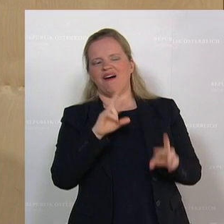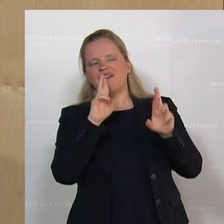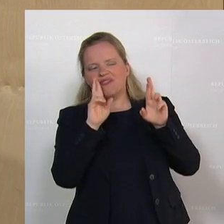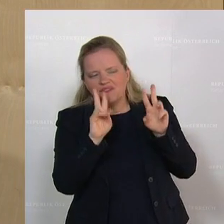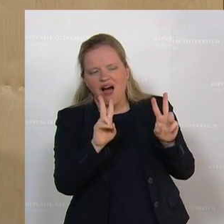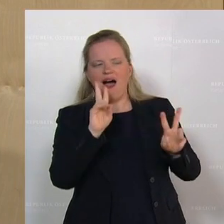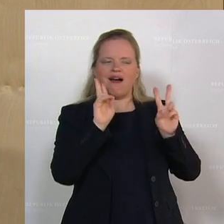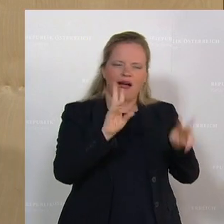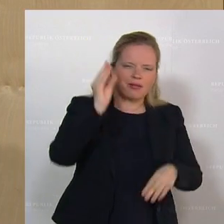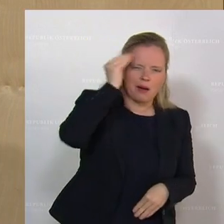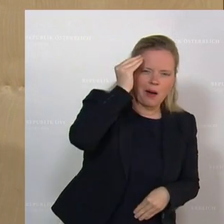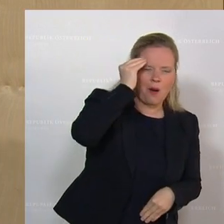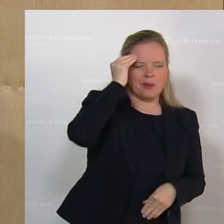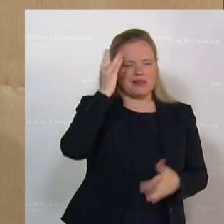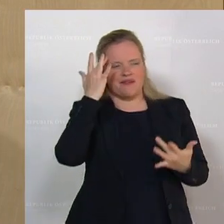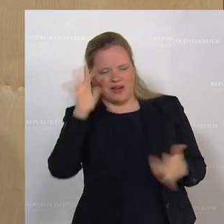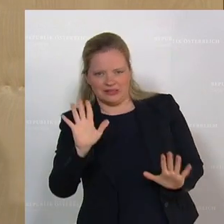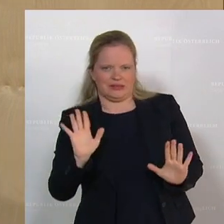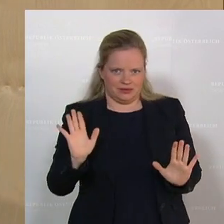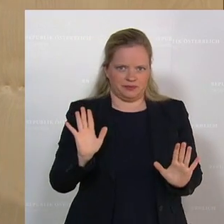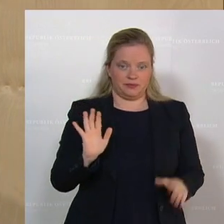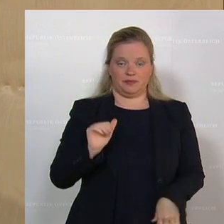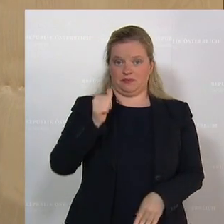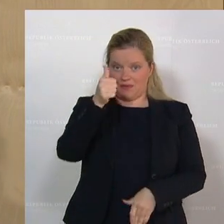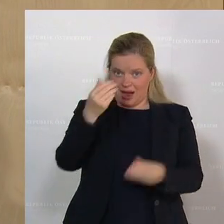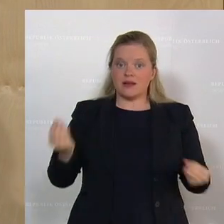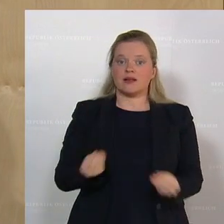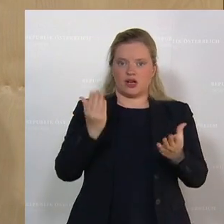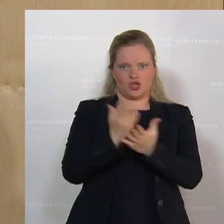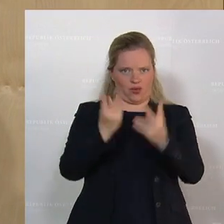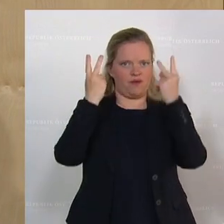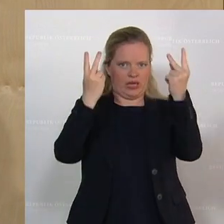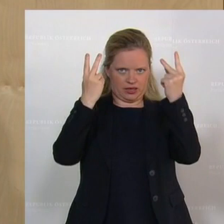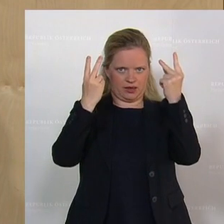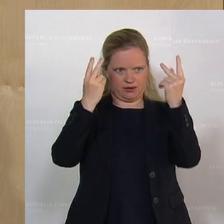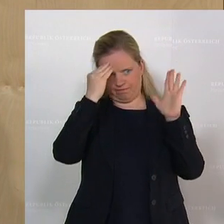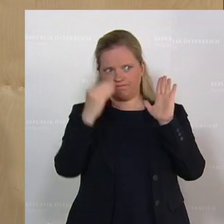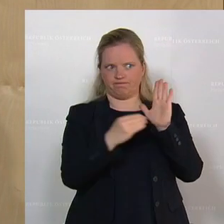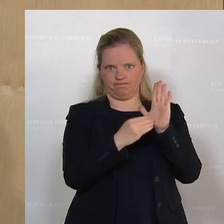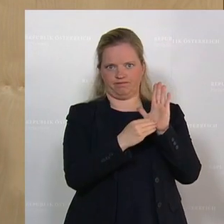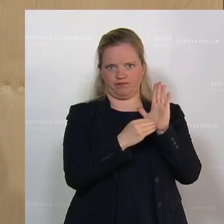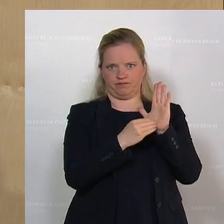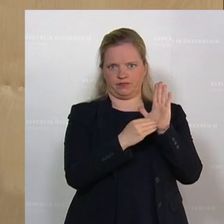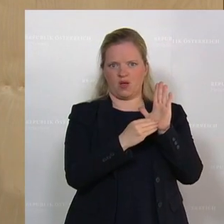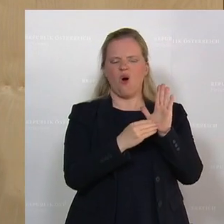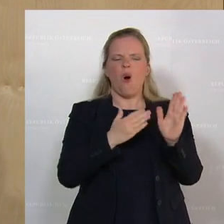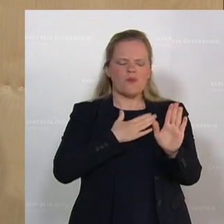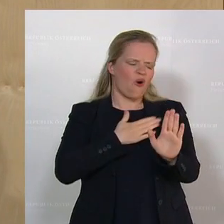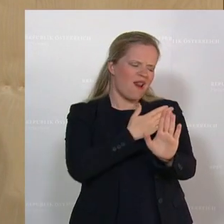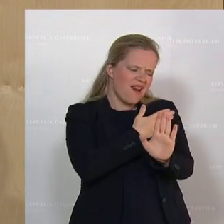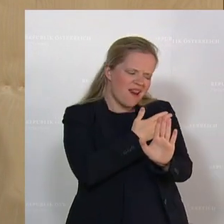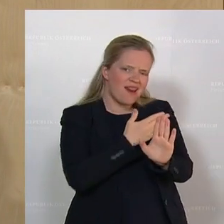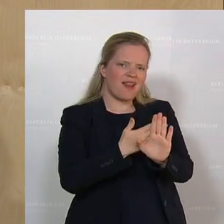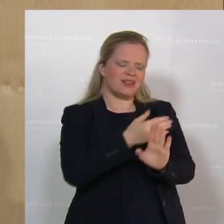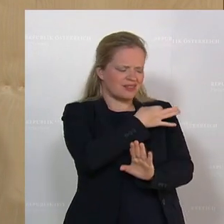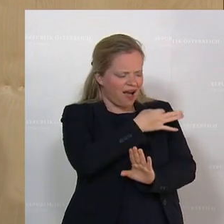das weiß ich nicht. Aber eins ist mir schon wichtig festzuhalten. So mühsam und so schwierig